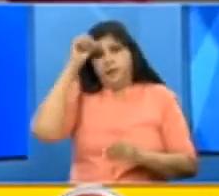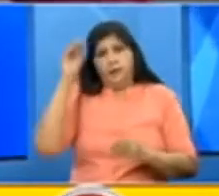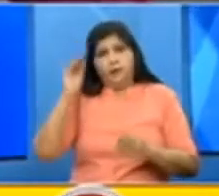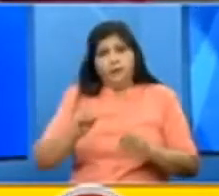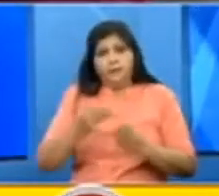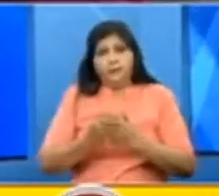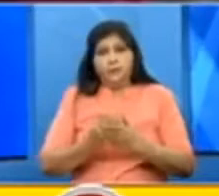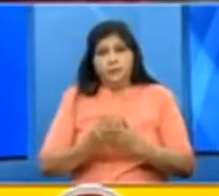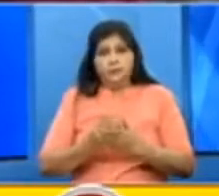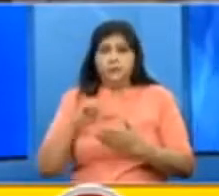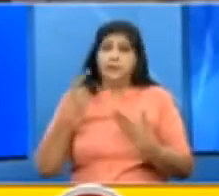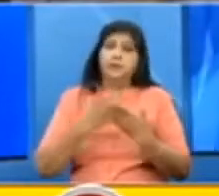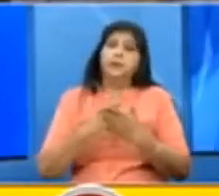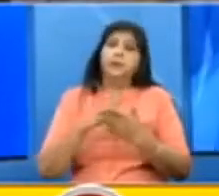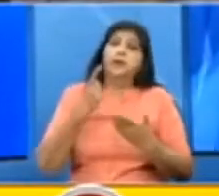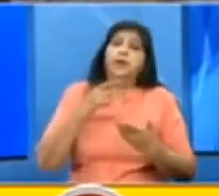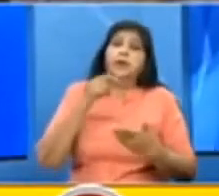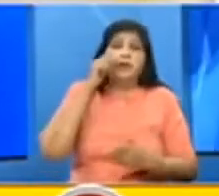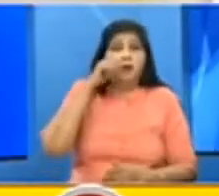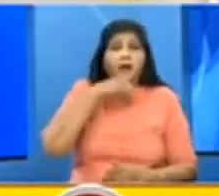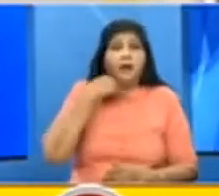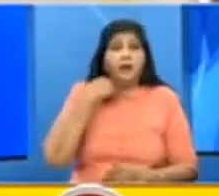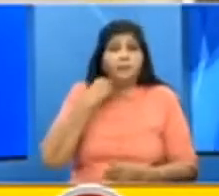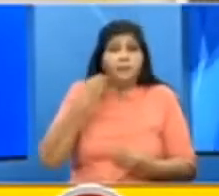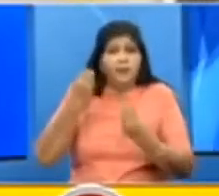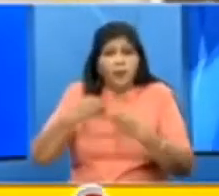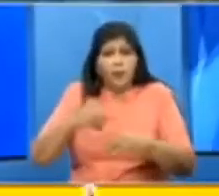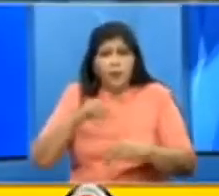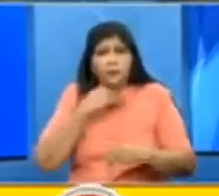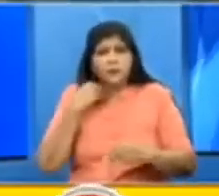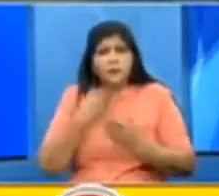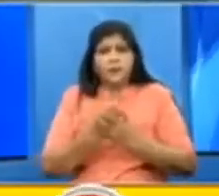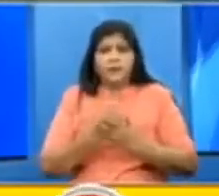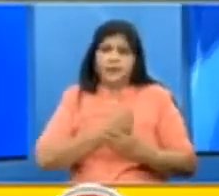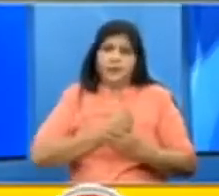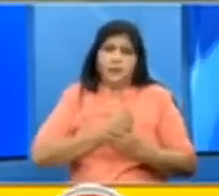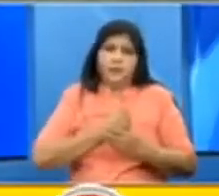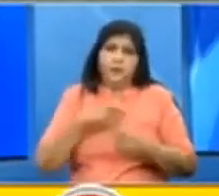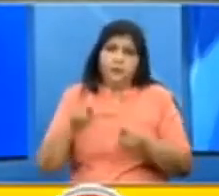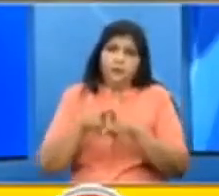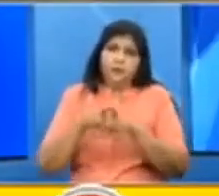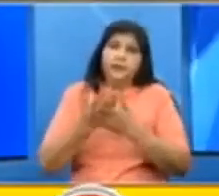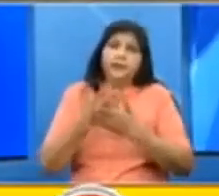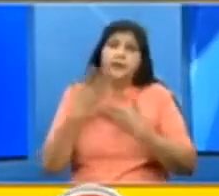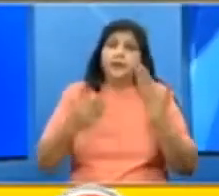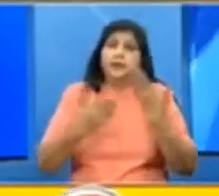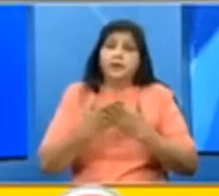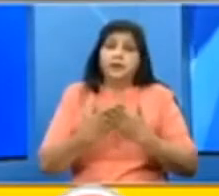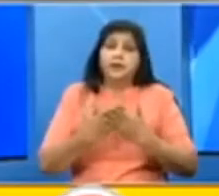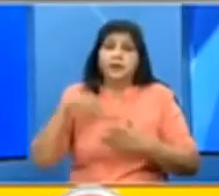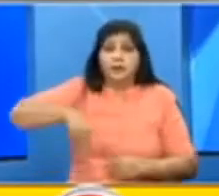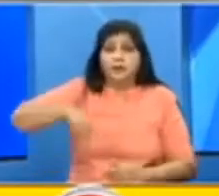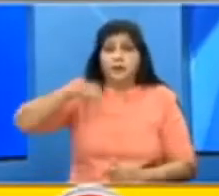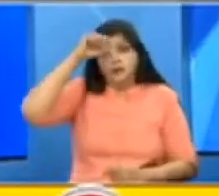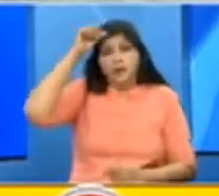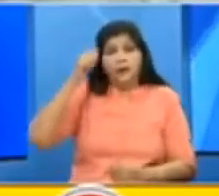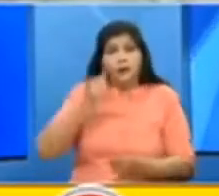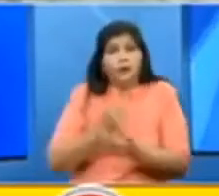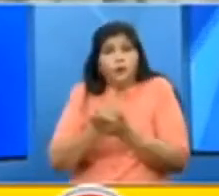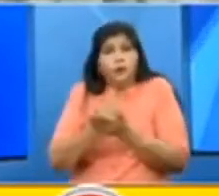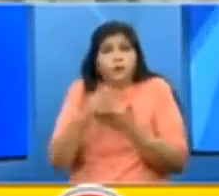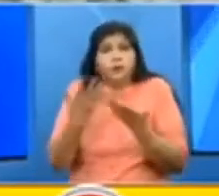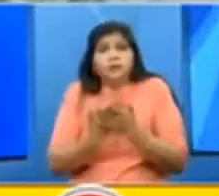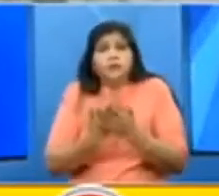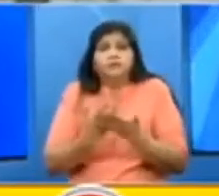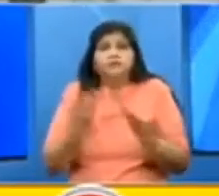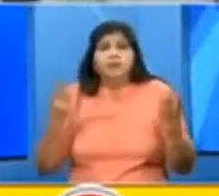से एक भी व्यक्ति को खोना दुखद है, लेकिन भारत अपने